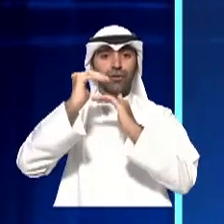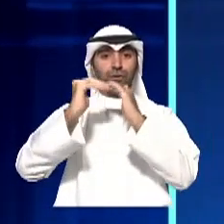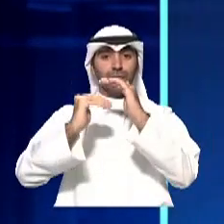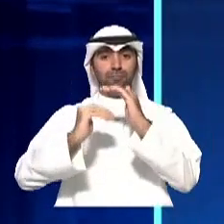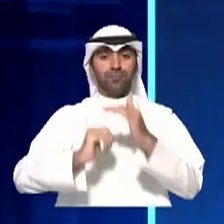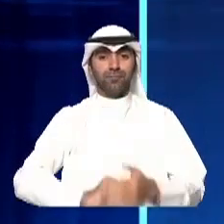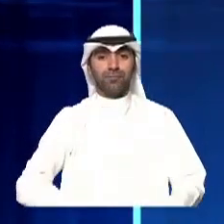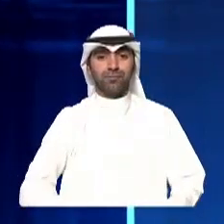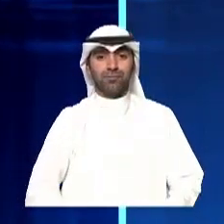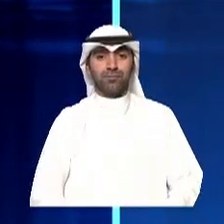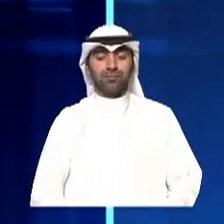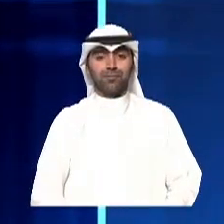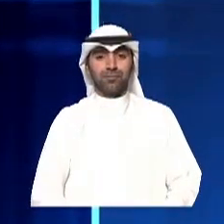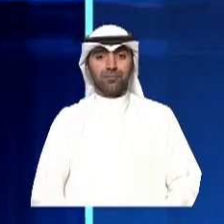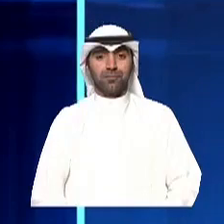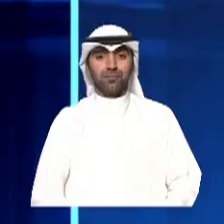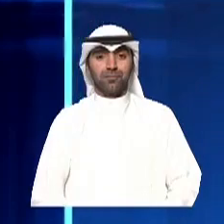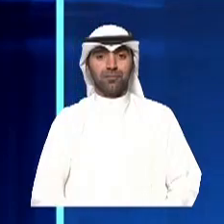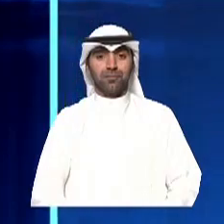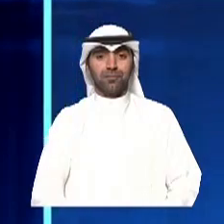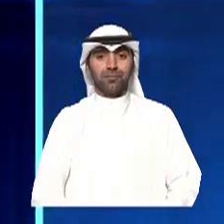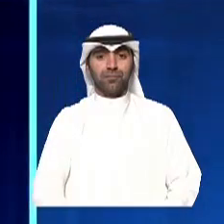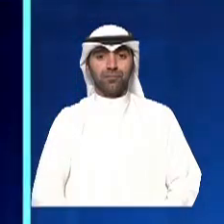التقدم والازدهار.